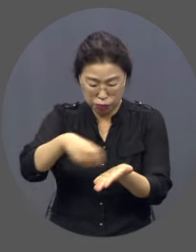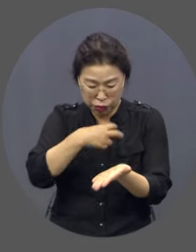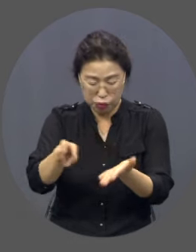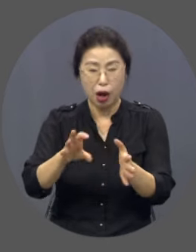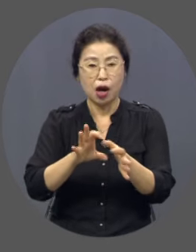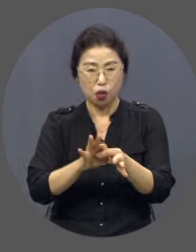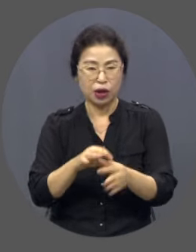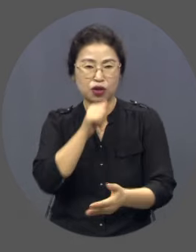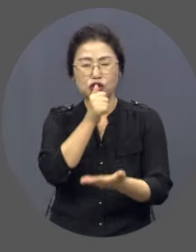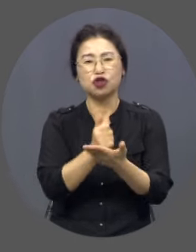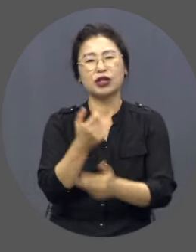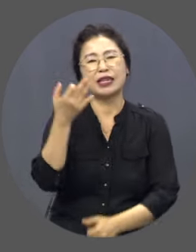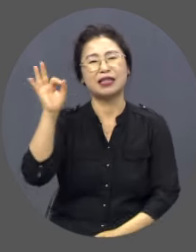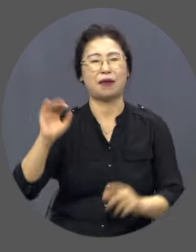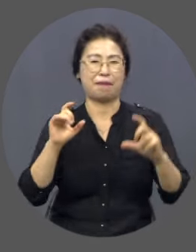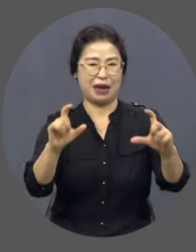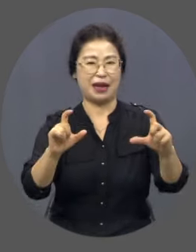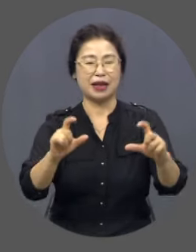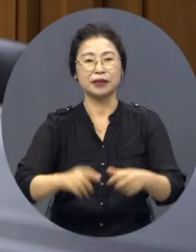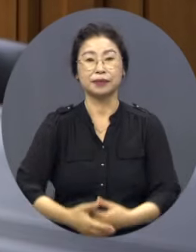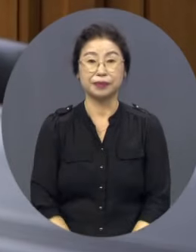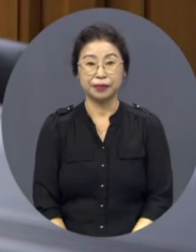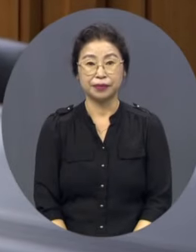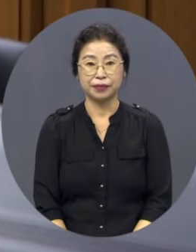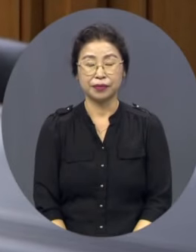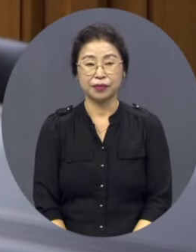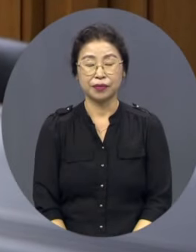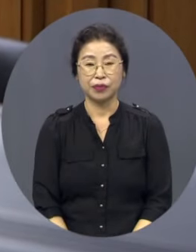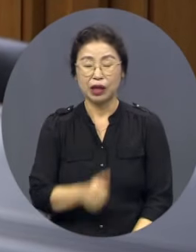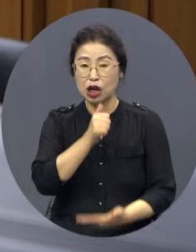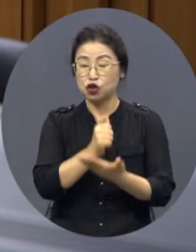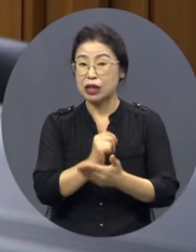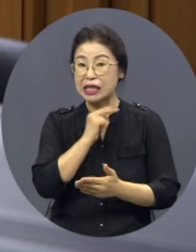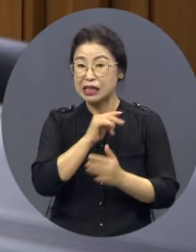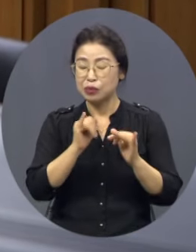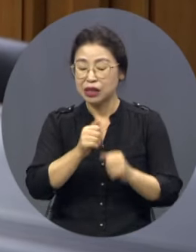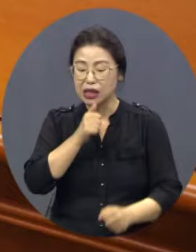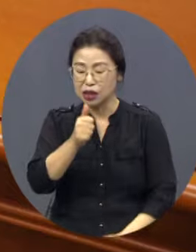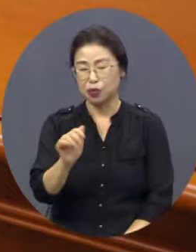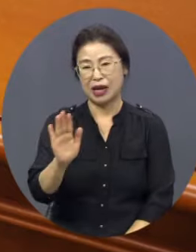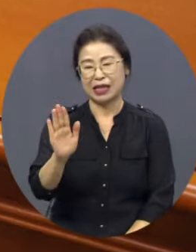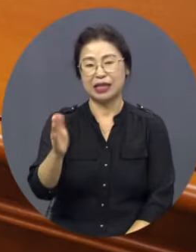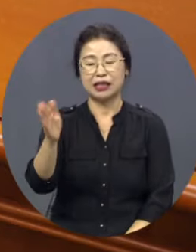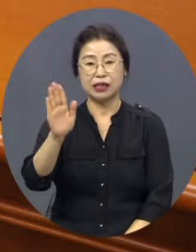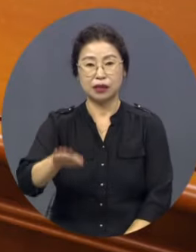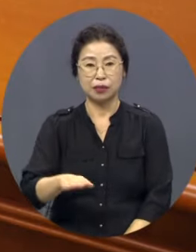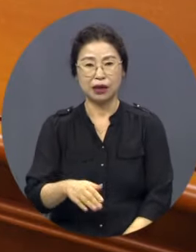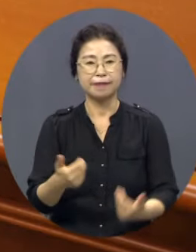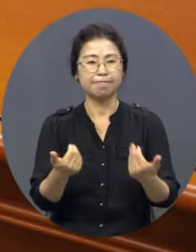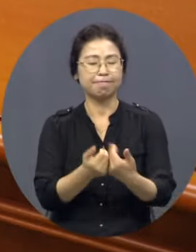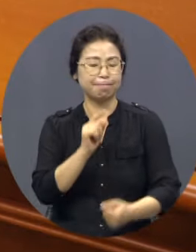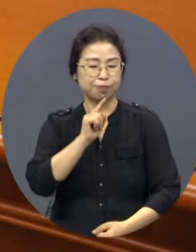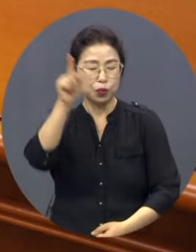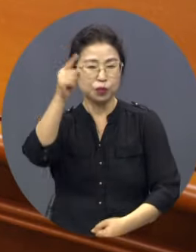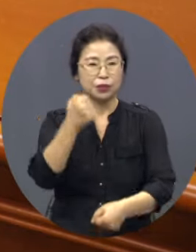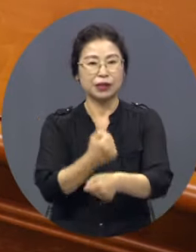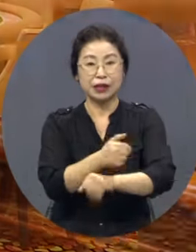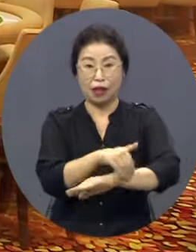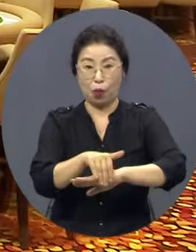공소사실이 인정된다고 판결했습니다. 피고인들은 인터뷰에 응하지는 않았지만 항소할 것으로